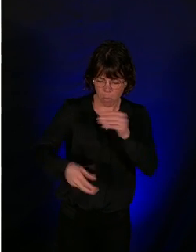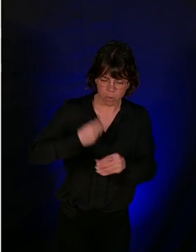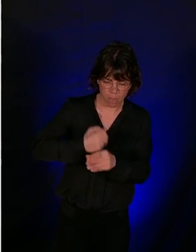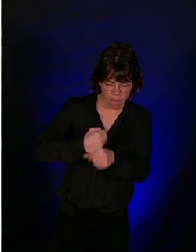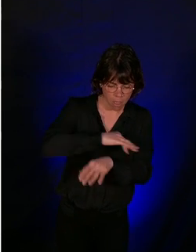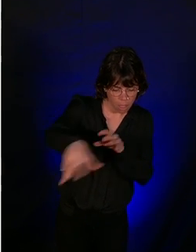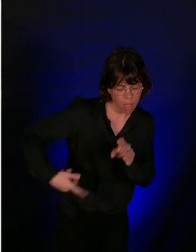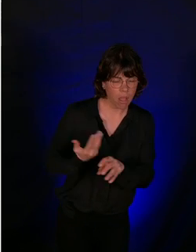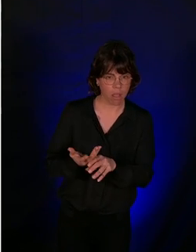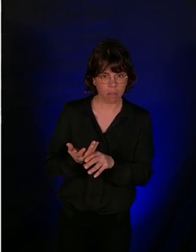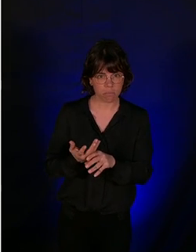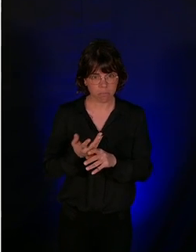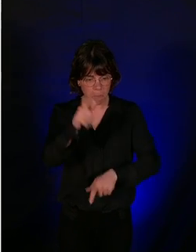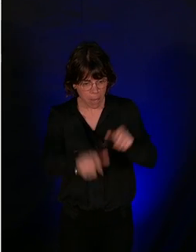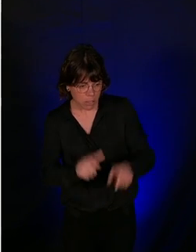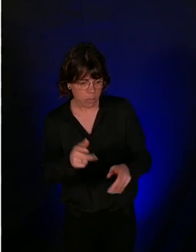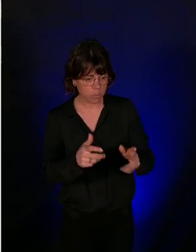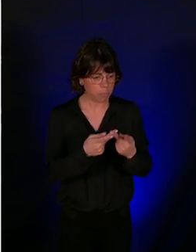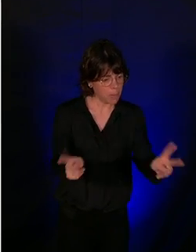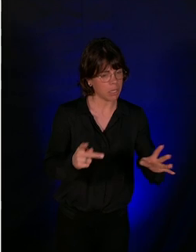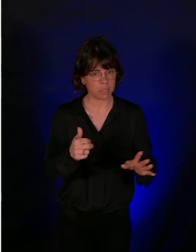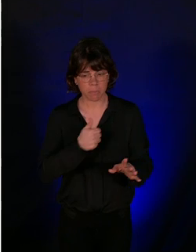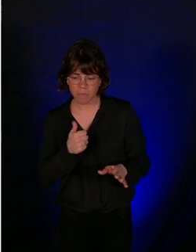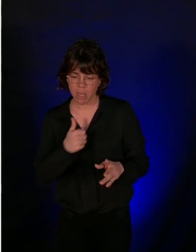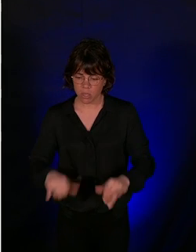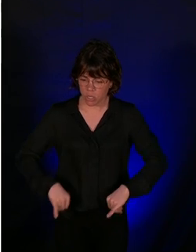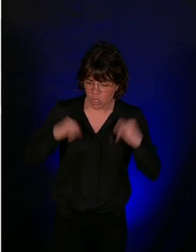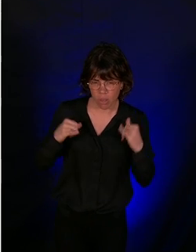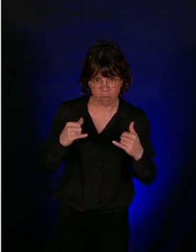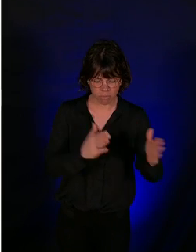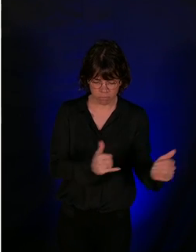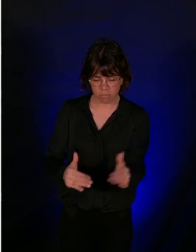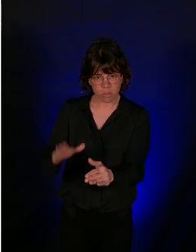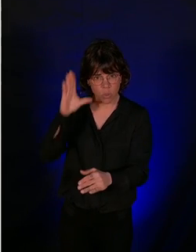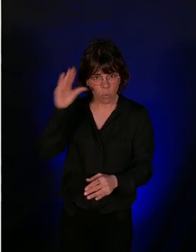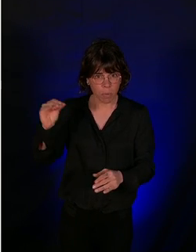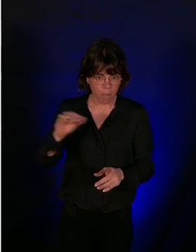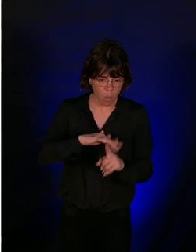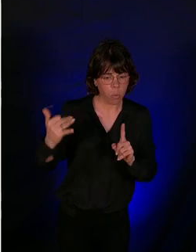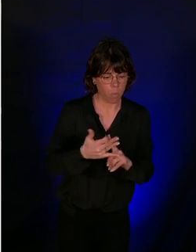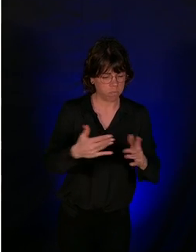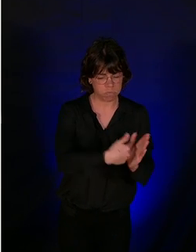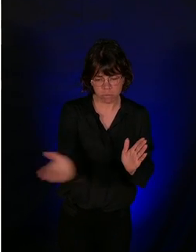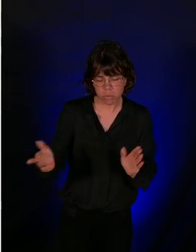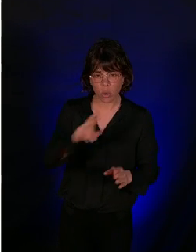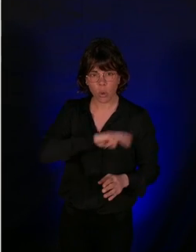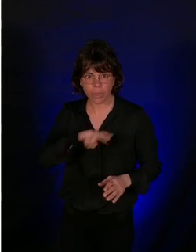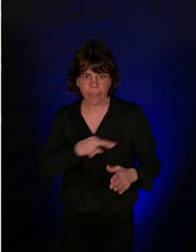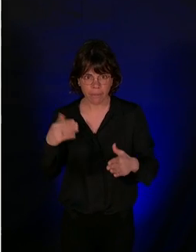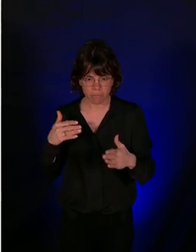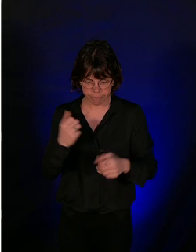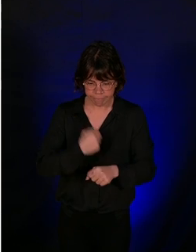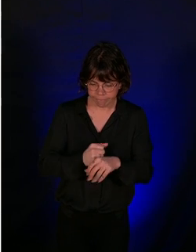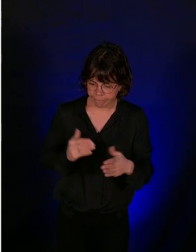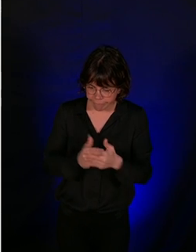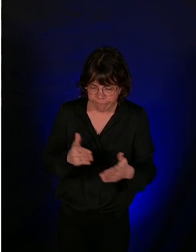travail le public le privé les jeunes toutes les catégories sociau-pressionnelles les retraités les précaires et les privés d'emploi